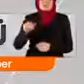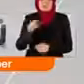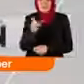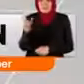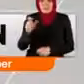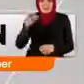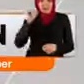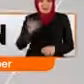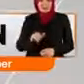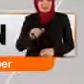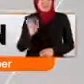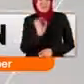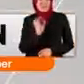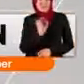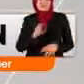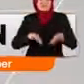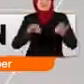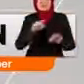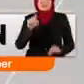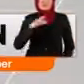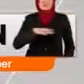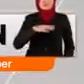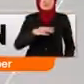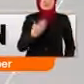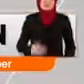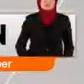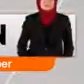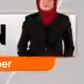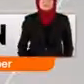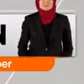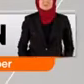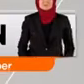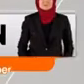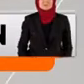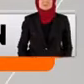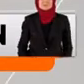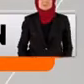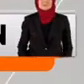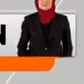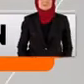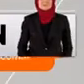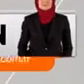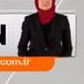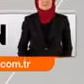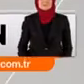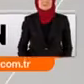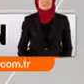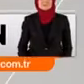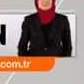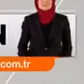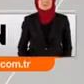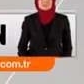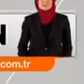istendi bunun Türk Kürt meselesiyle ilgili herhangi bir tarafı söz konusu değildir Bunu bu